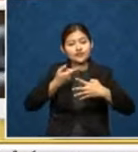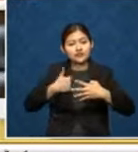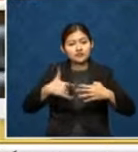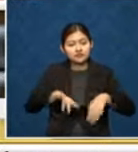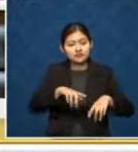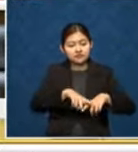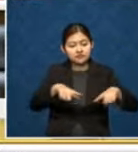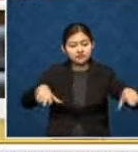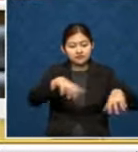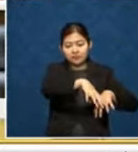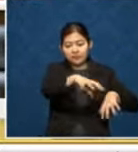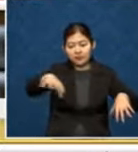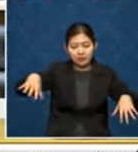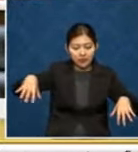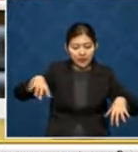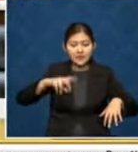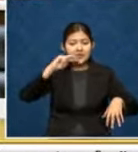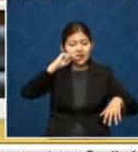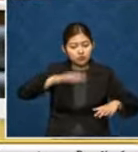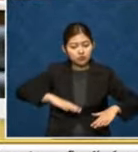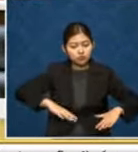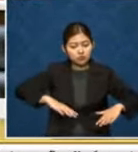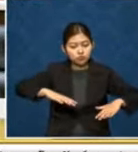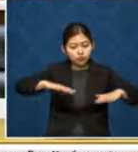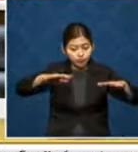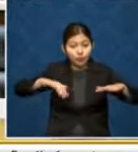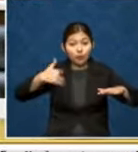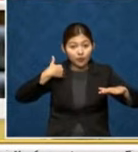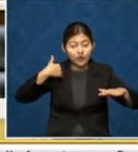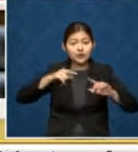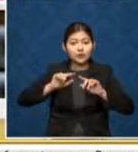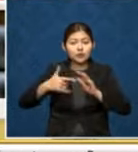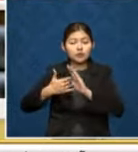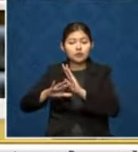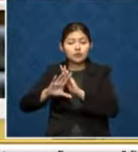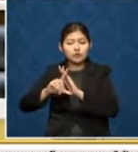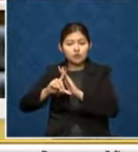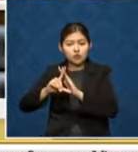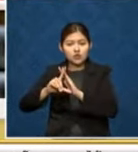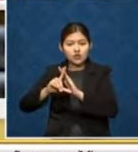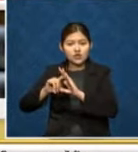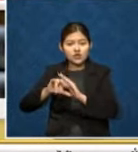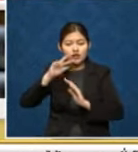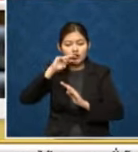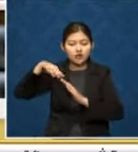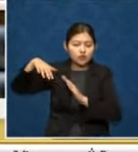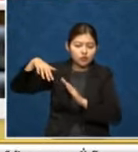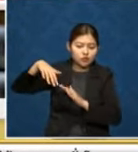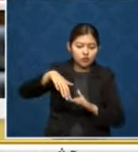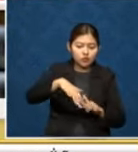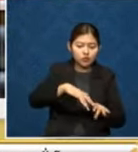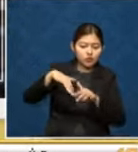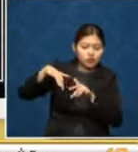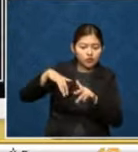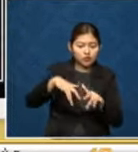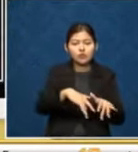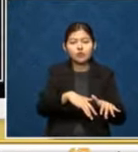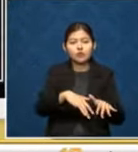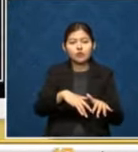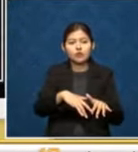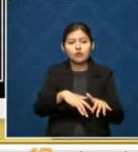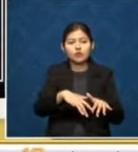หลายจังหวัดน้ำท่วมแต่ผิดกับจังหวัดชลบุรีผมนั้นน้ำยังไหลลงอ่างทุกอ่างนั้นยังไม่กี่เปอร์